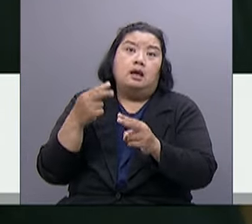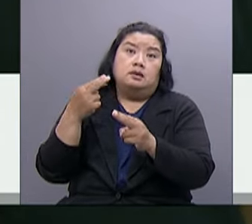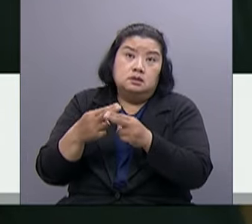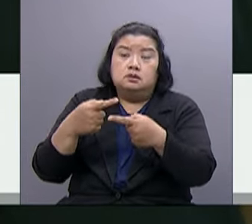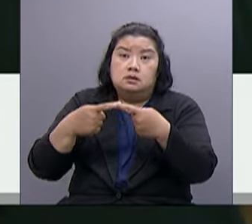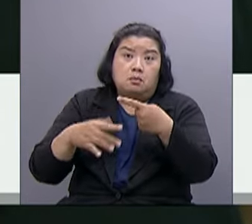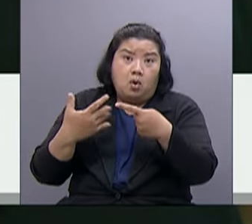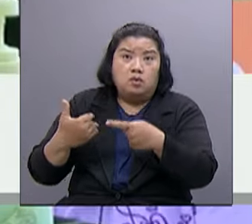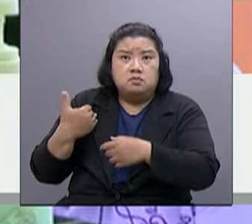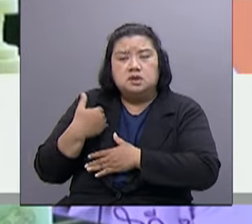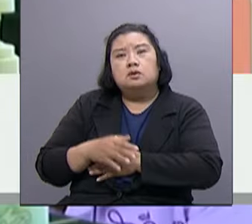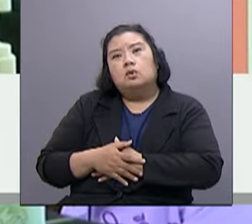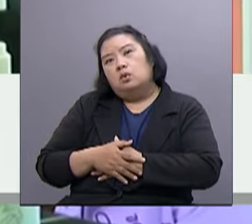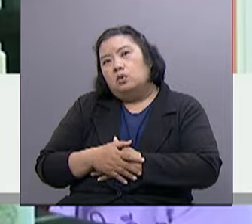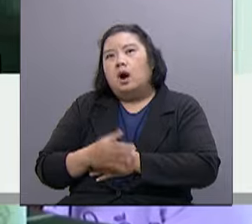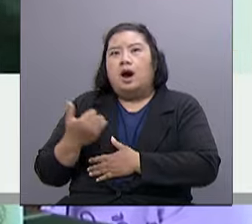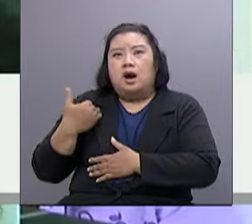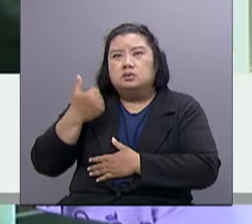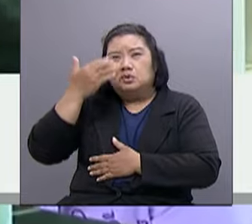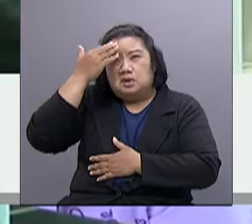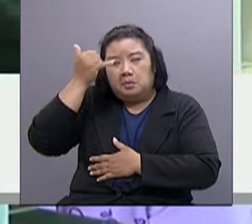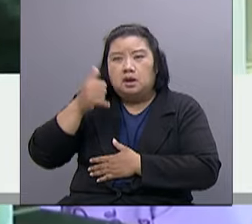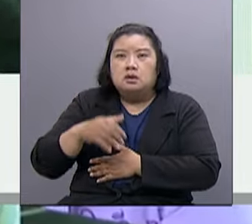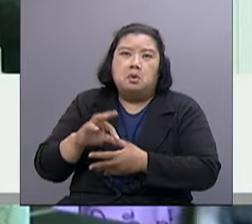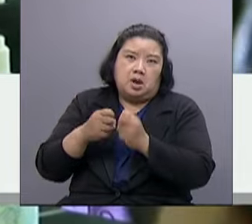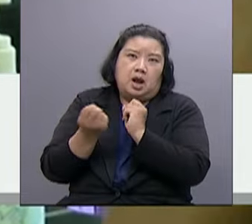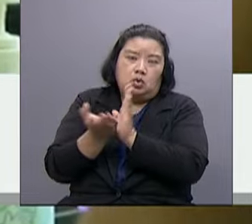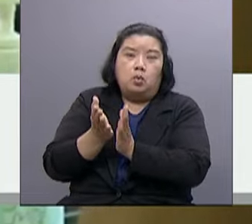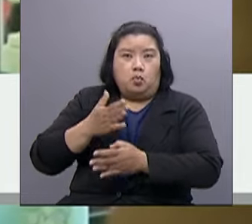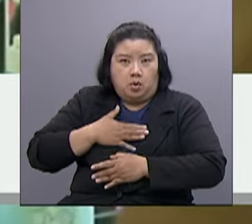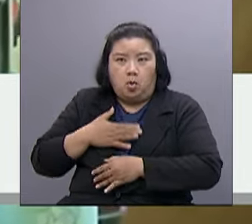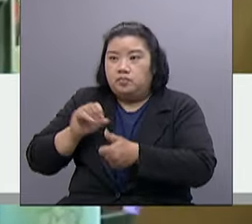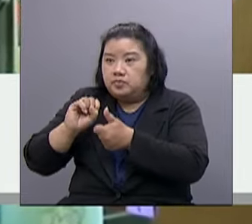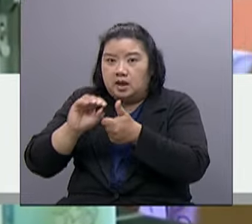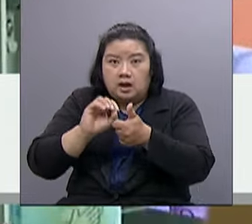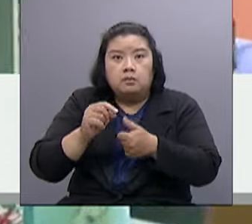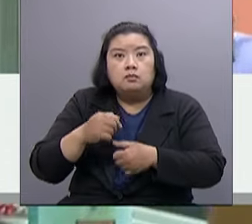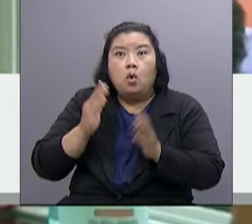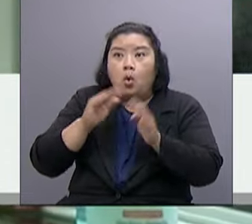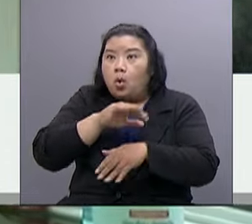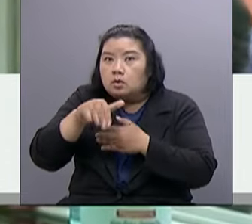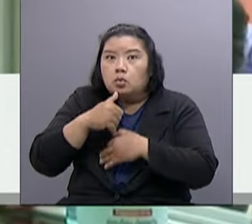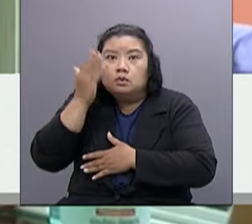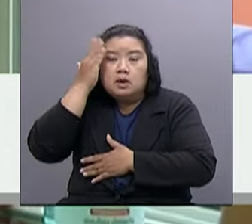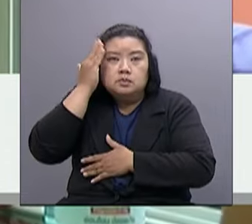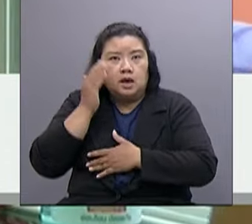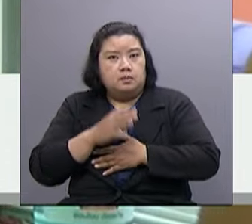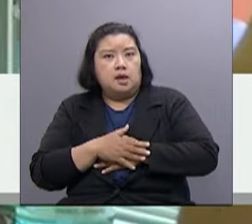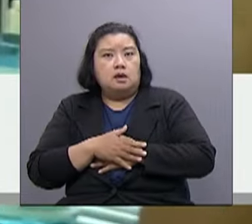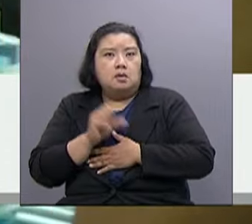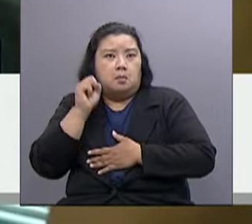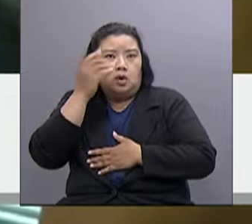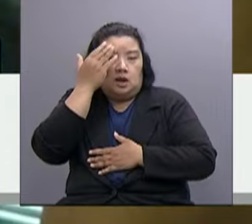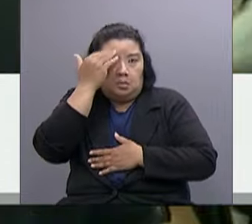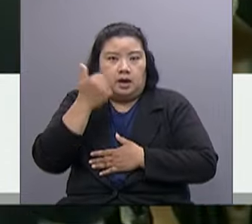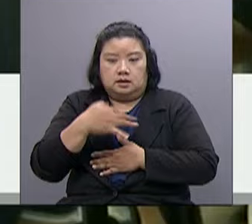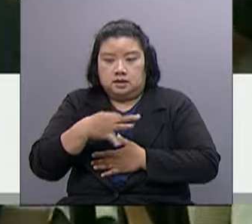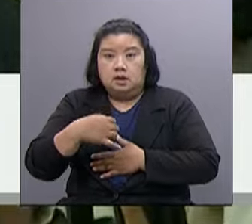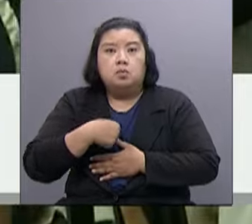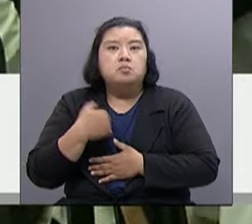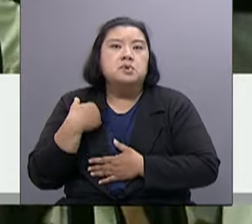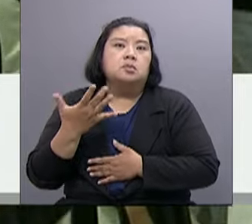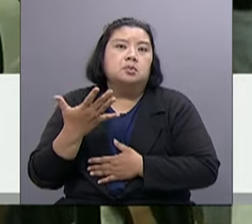การเลือกที่อยู่ในช่วงระหว่างการแนะนำตัวทำให้ผู้สมัครที่ได้รับทราบข่าวนั้นเกิดความสับสนต่อการลงคะแนนและทำ